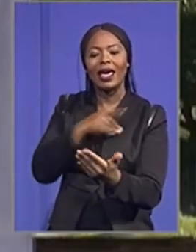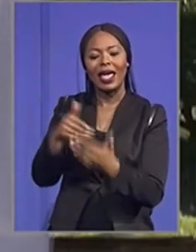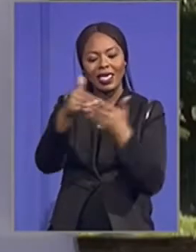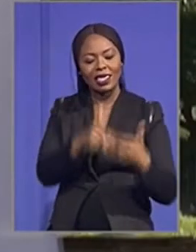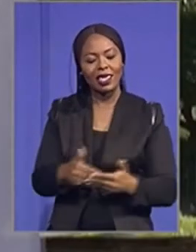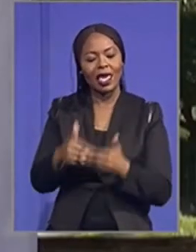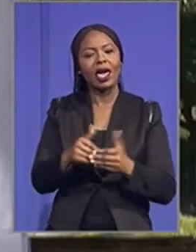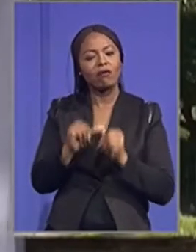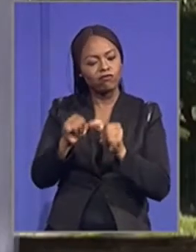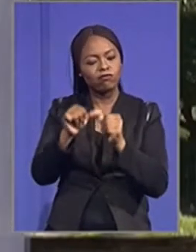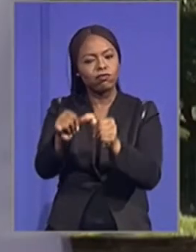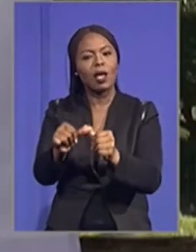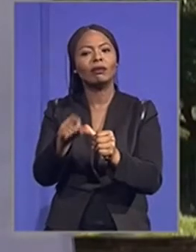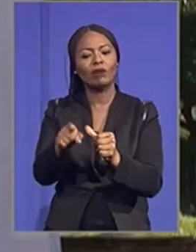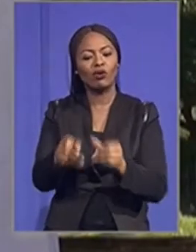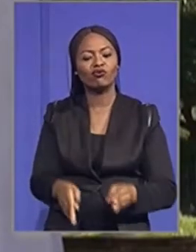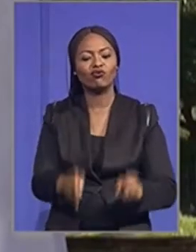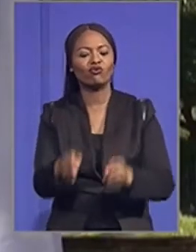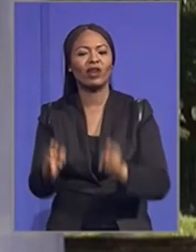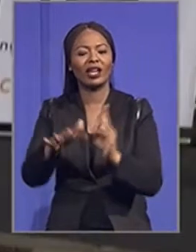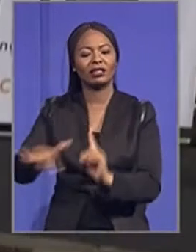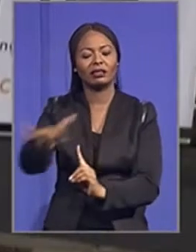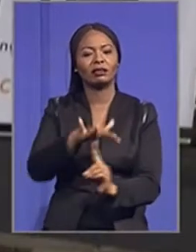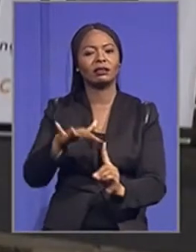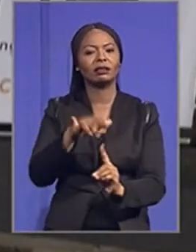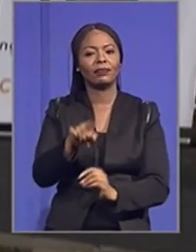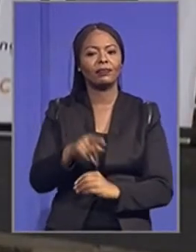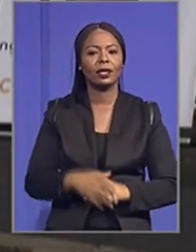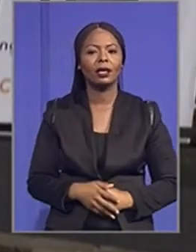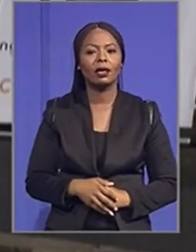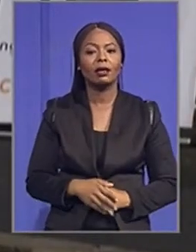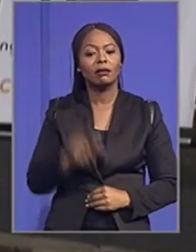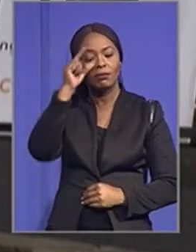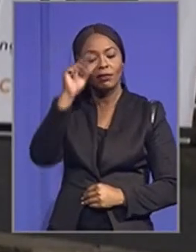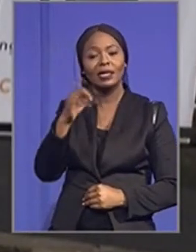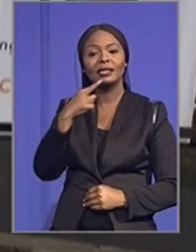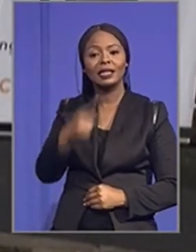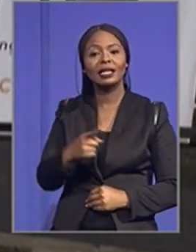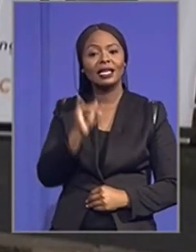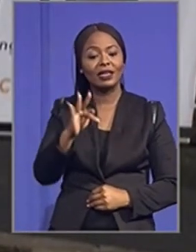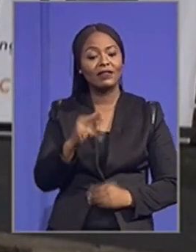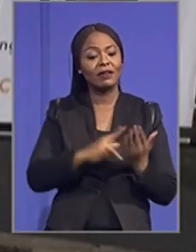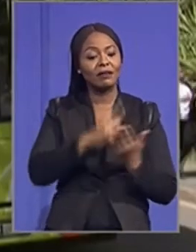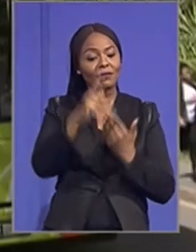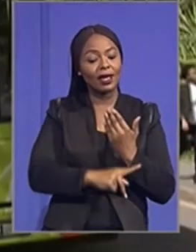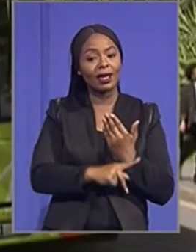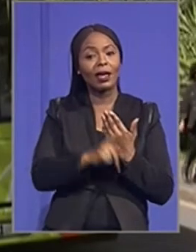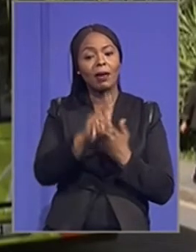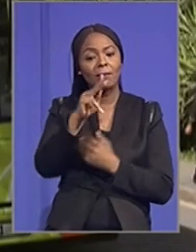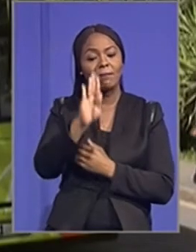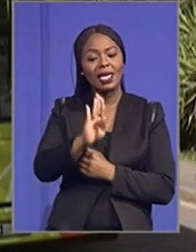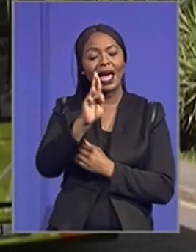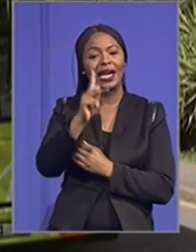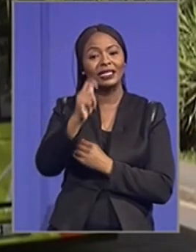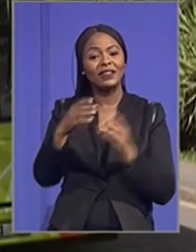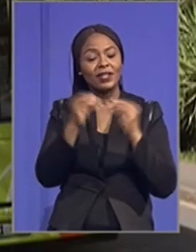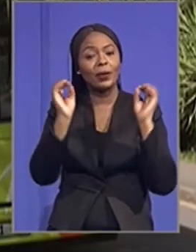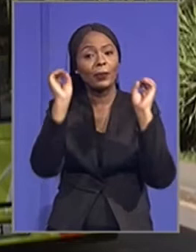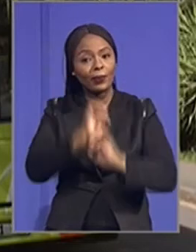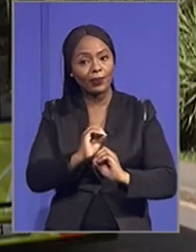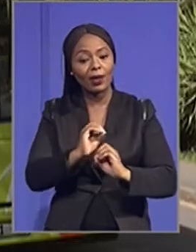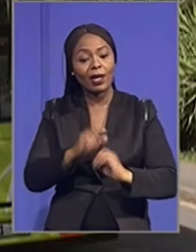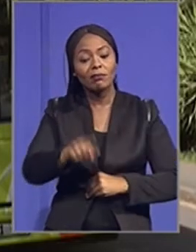o hlokomedisitse Mangaung hore ho tla ba le ditlamorao ebang projeke ena ya BRT e so phethelwe ka kgwedi